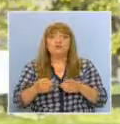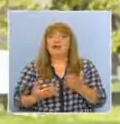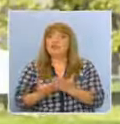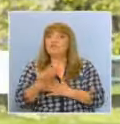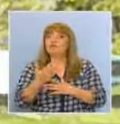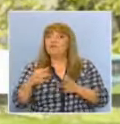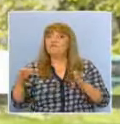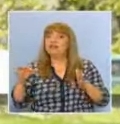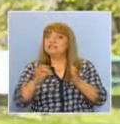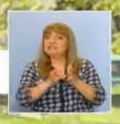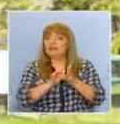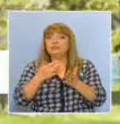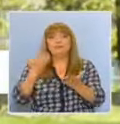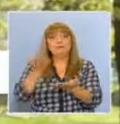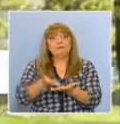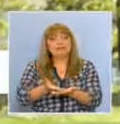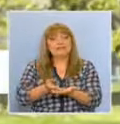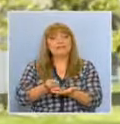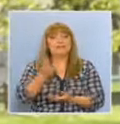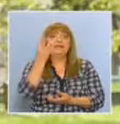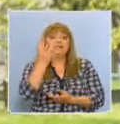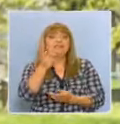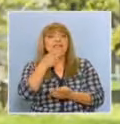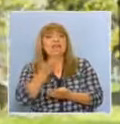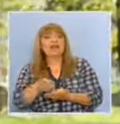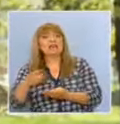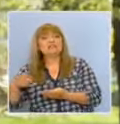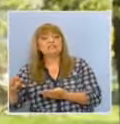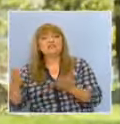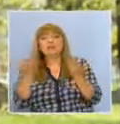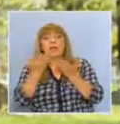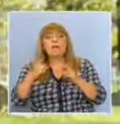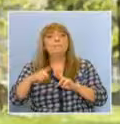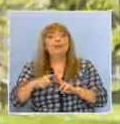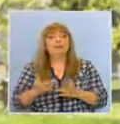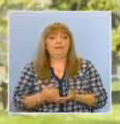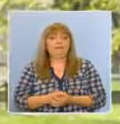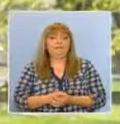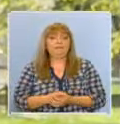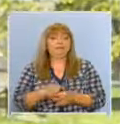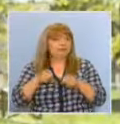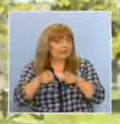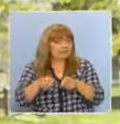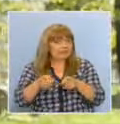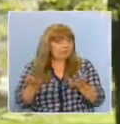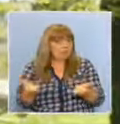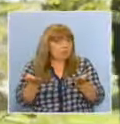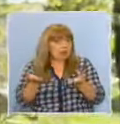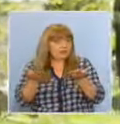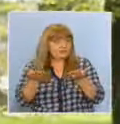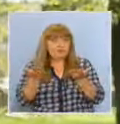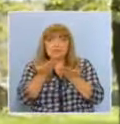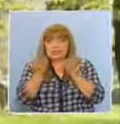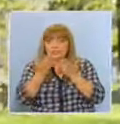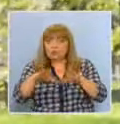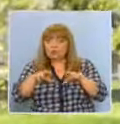да представяме трите различни предмета и да. На теб така по-лесно ли ти е да изучиш материята? О,